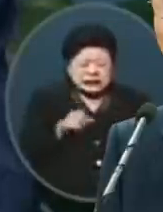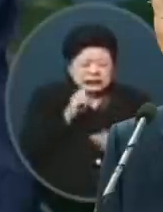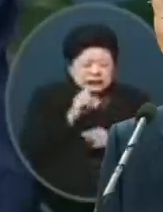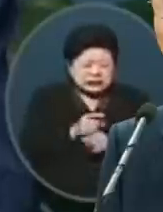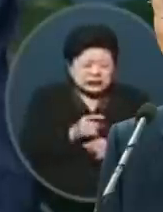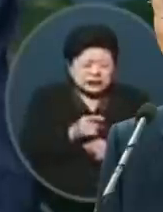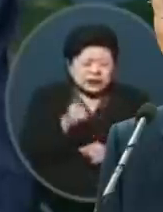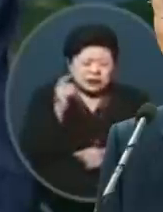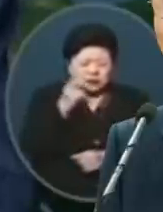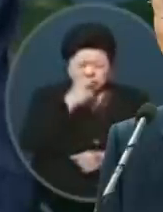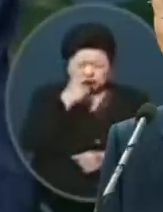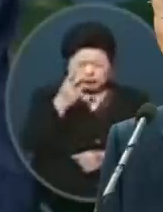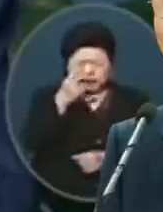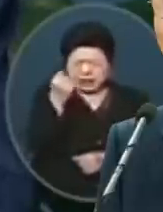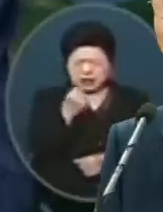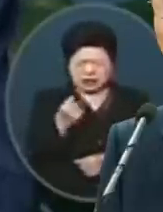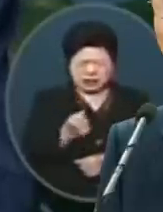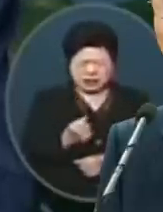자체가 부패하고